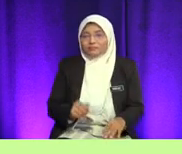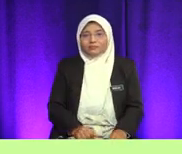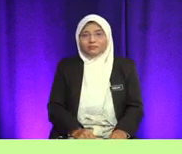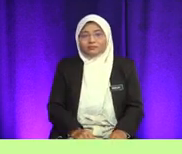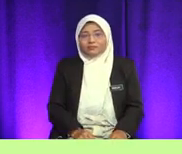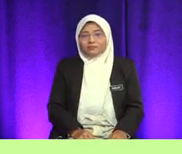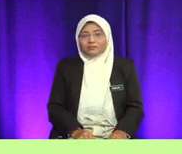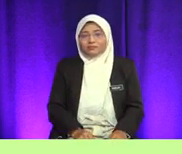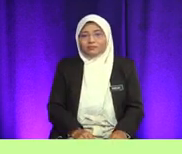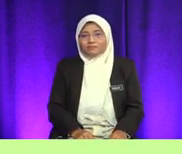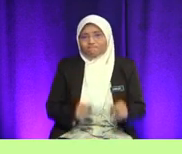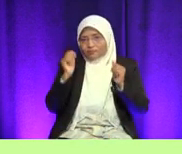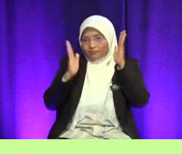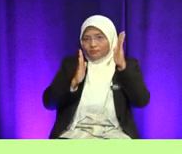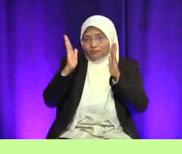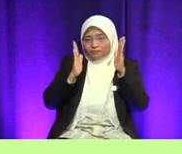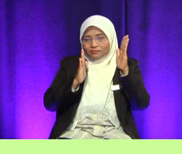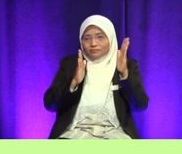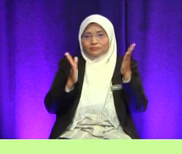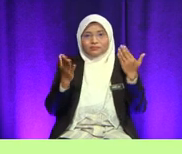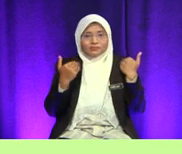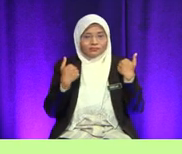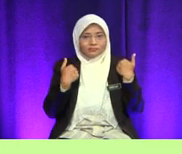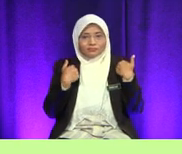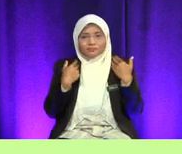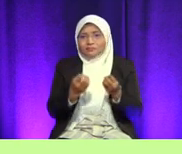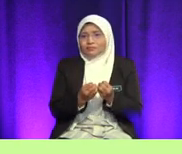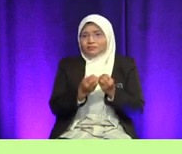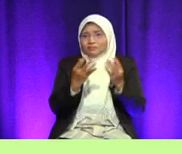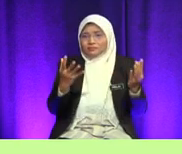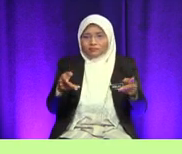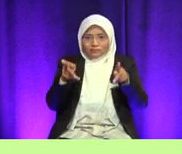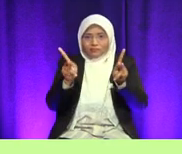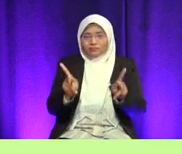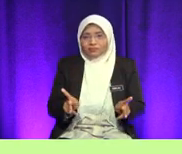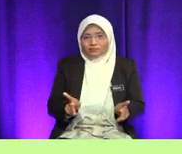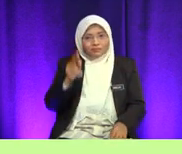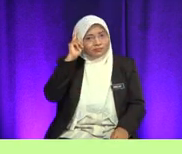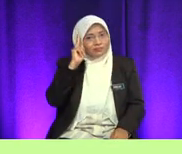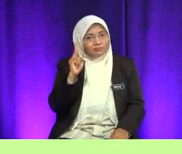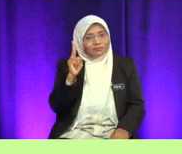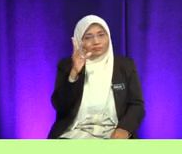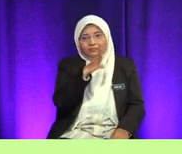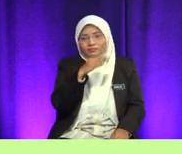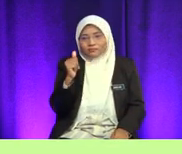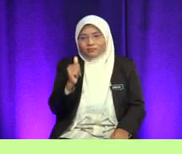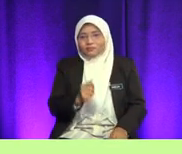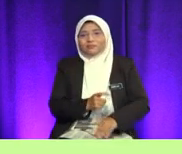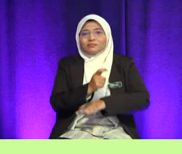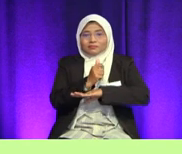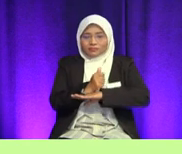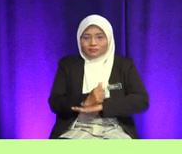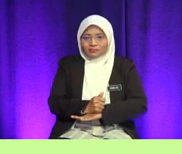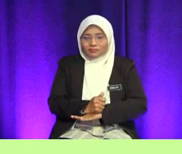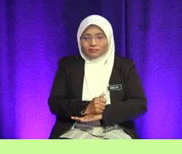unik karena negara kita terdiri dari pada berbagai kaum agama dan adat desa yang